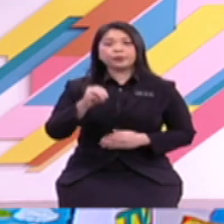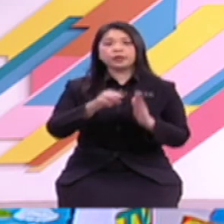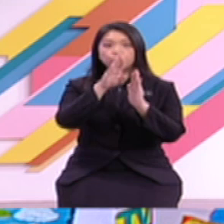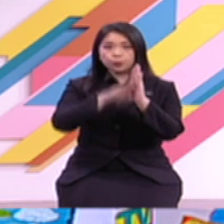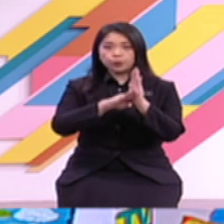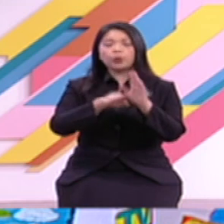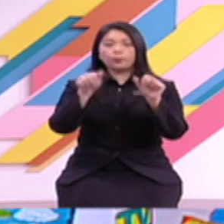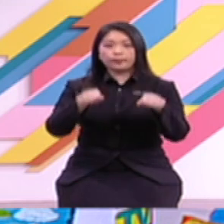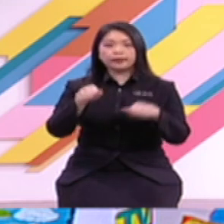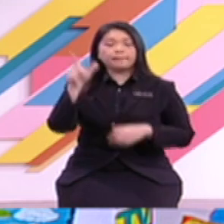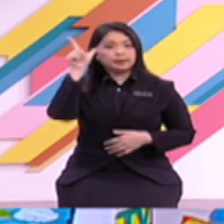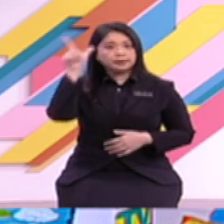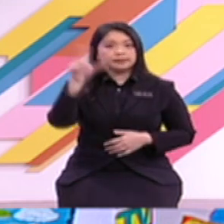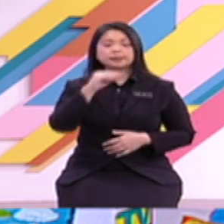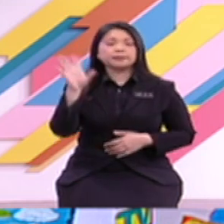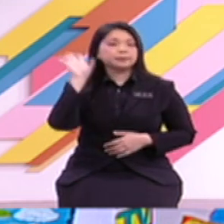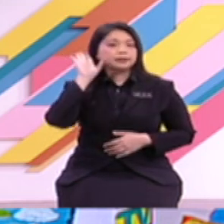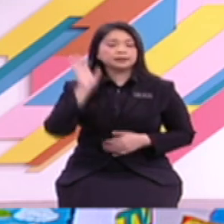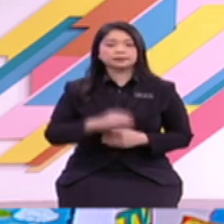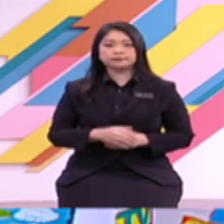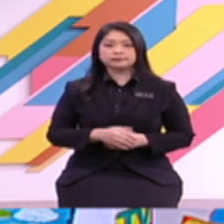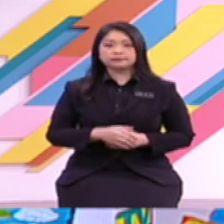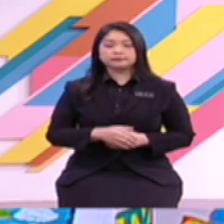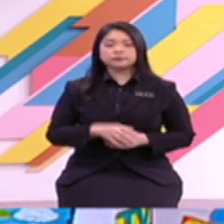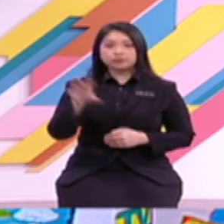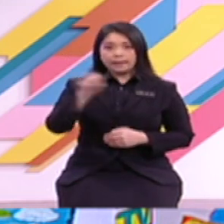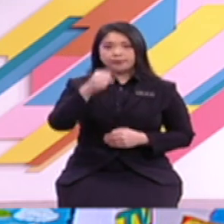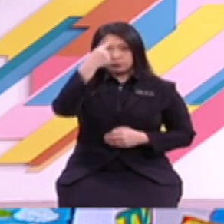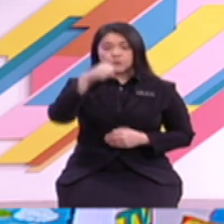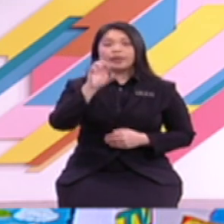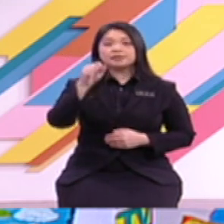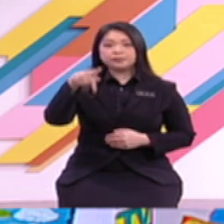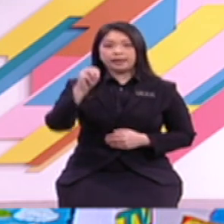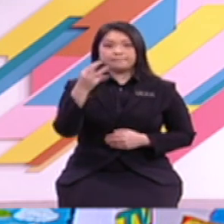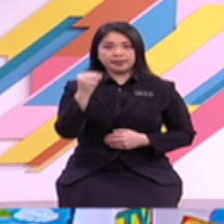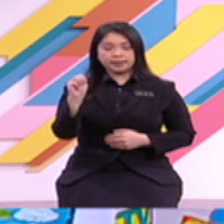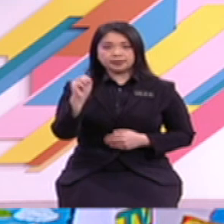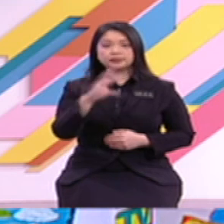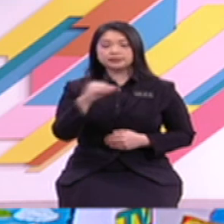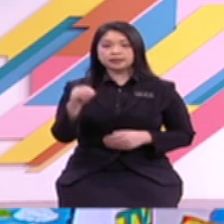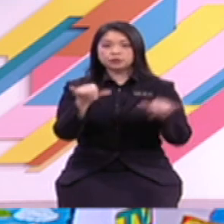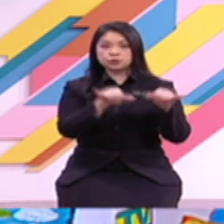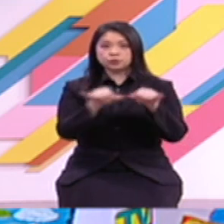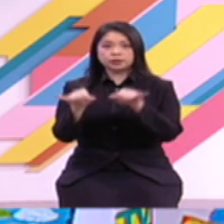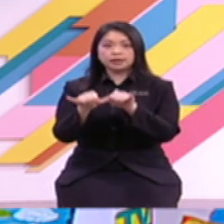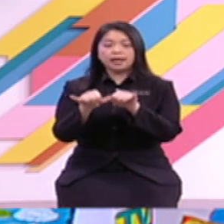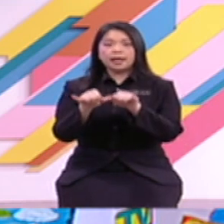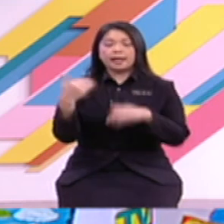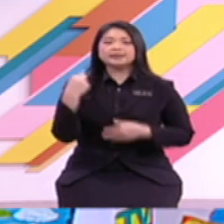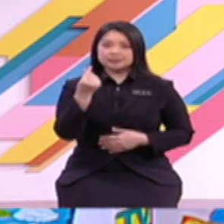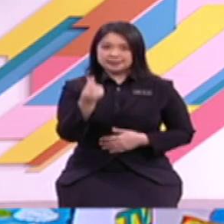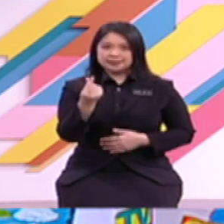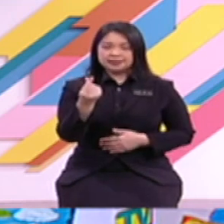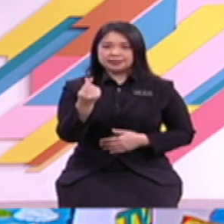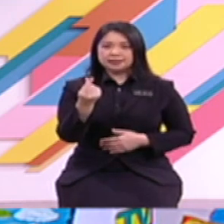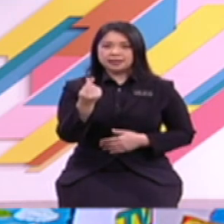juga mengambil matte penjara ini W sudah cemas e-spm like dan juga oleh itu ada sedikit lah dia punya